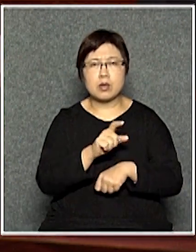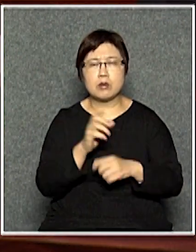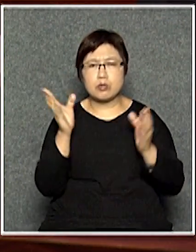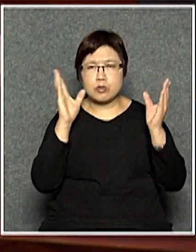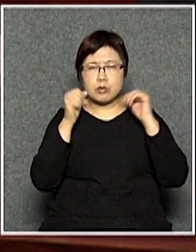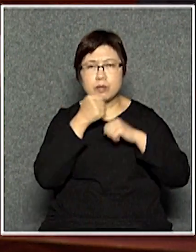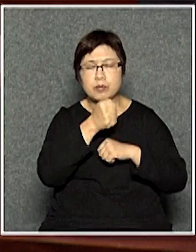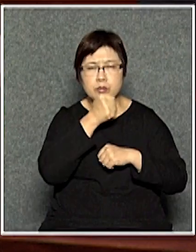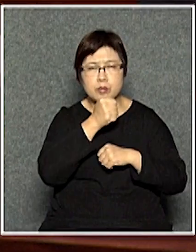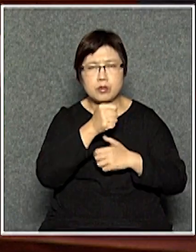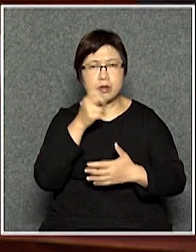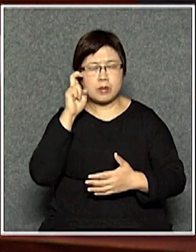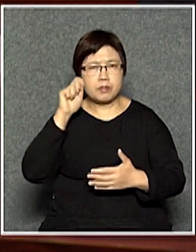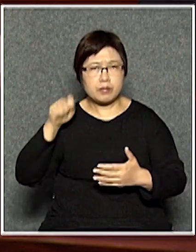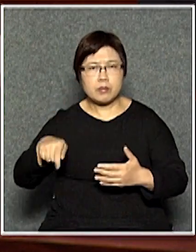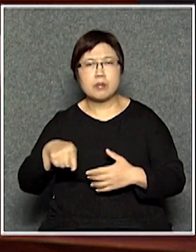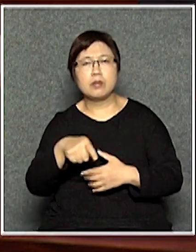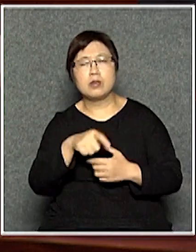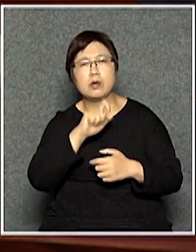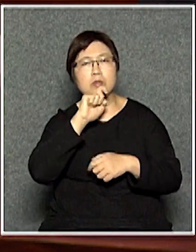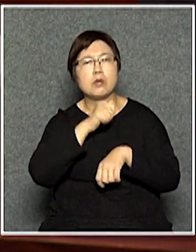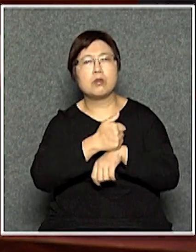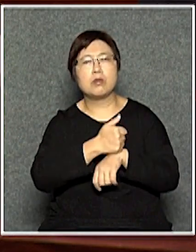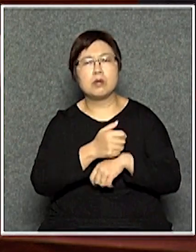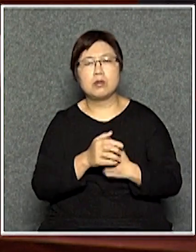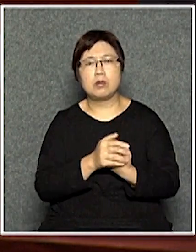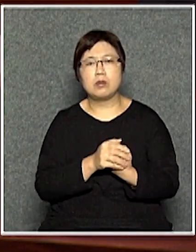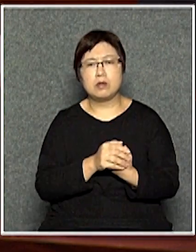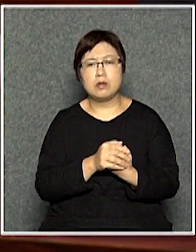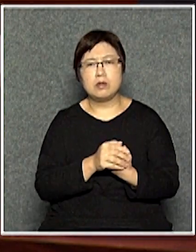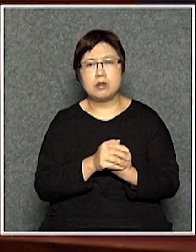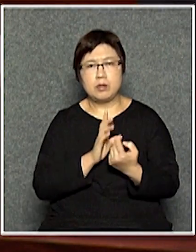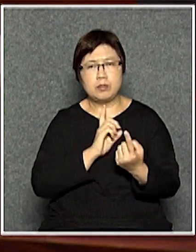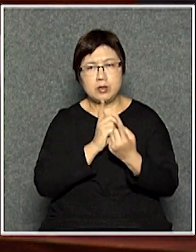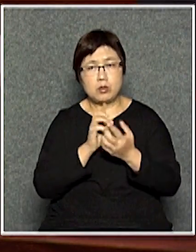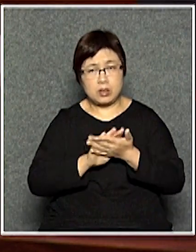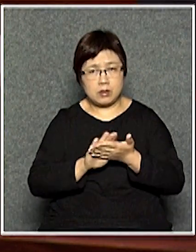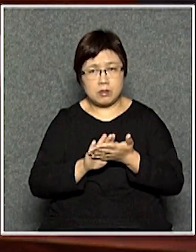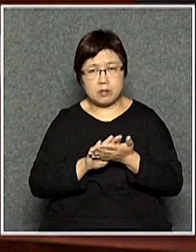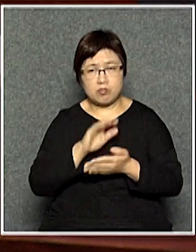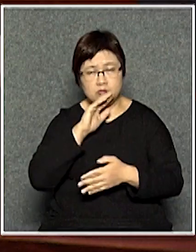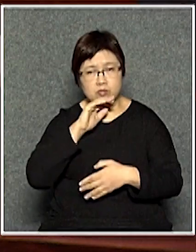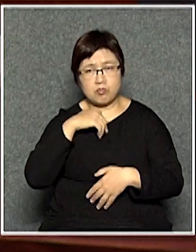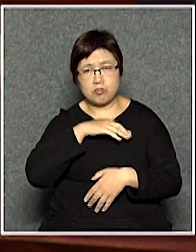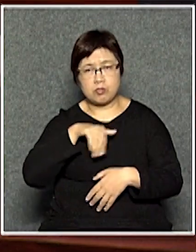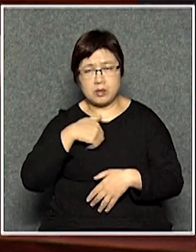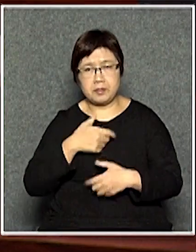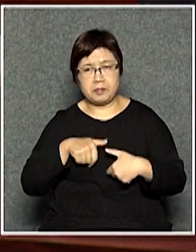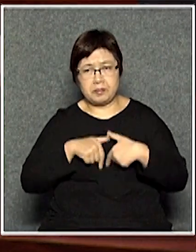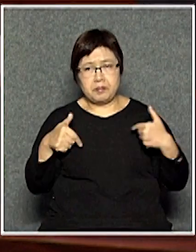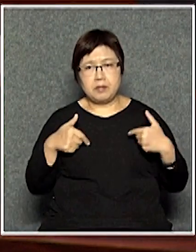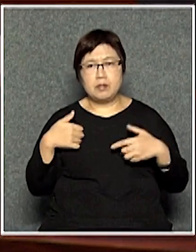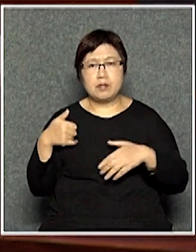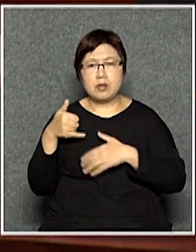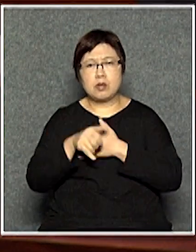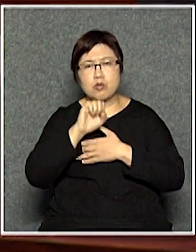咯。的確，我哋面對呢一件事嘅時候，如果我哋夠膽行出嚟講